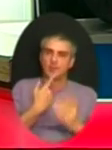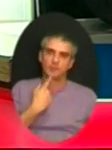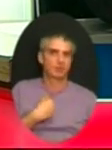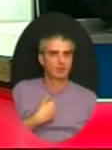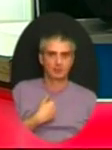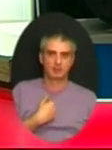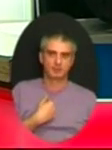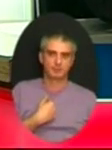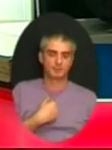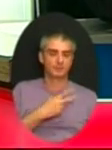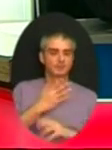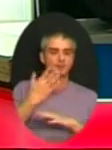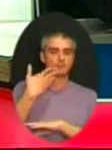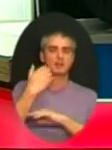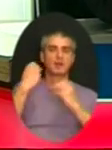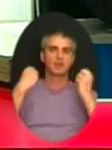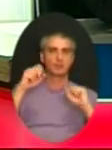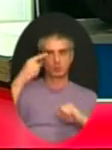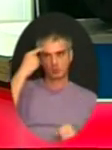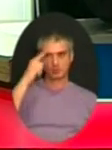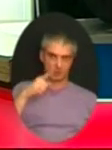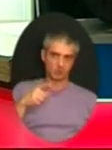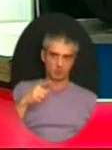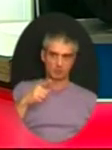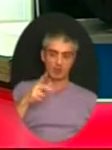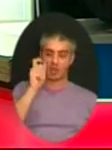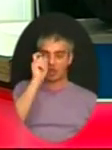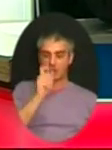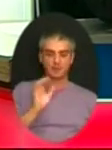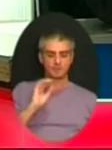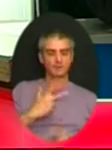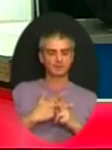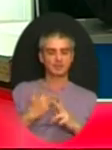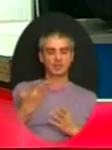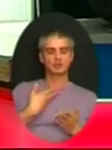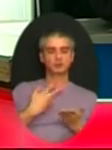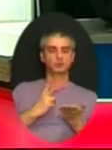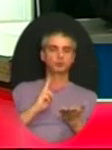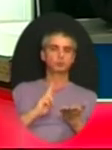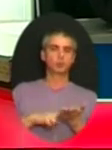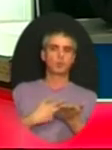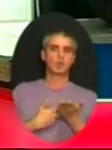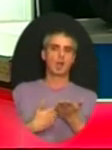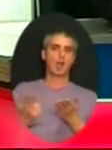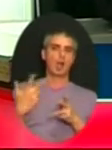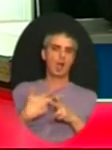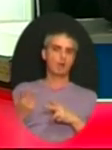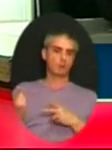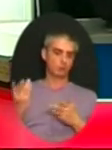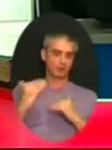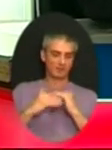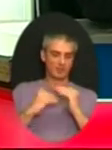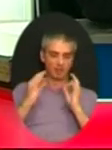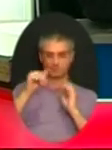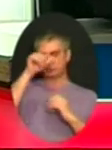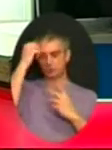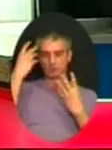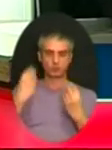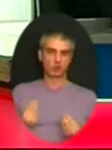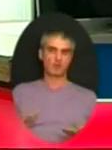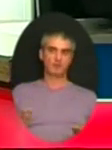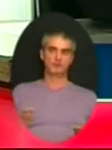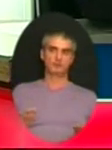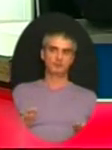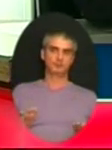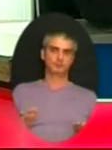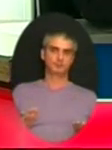לי, משטר דמוקרטי, אתה יודע שאדם באמת זכאי לזכות החפות ולהליך הוגן. זה לגיטימי גם לשאול את המשטרה.